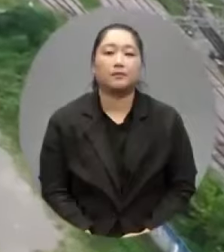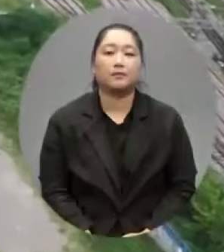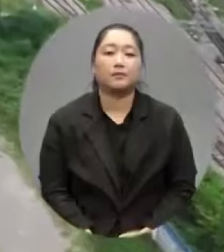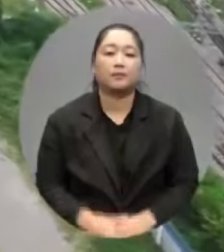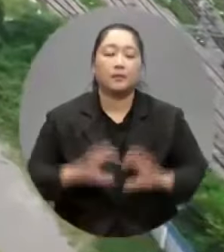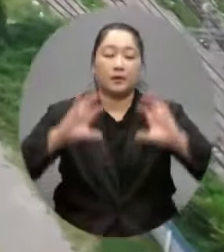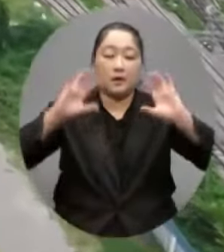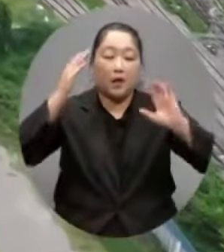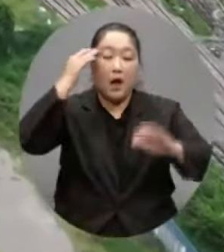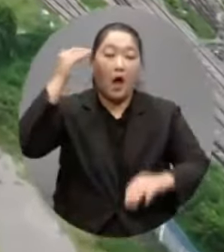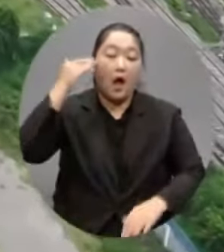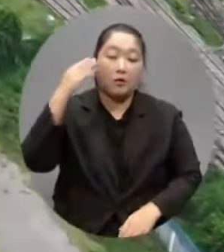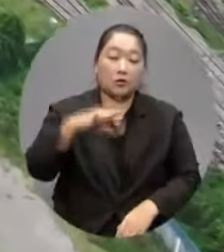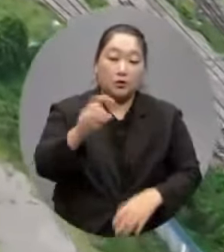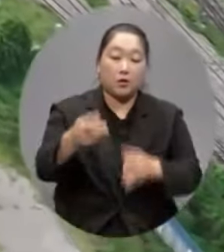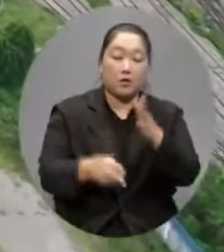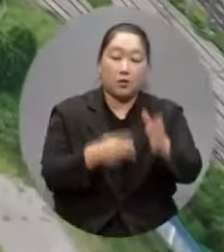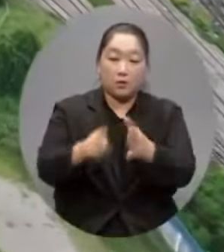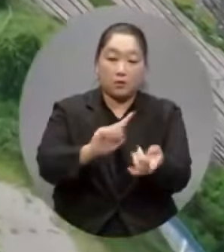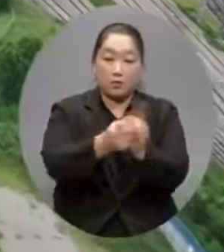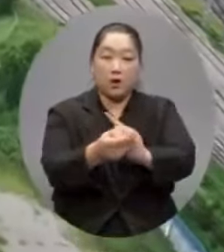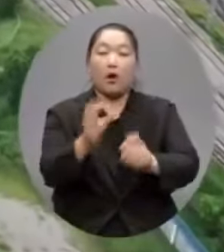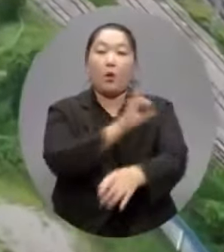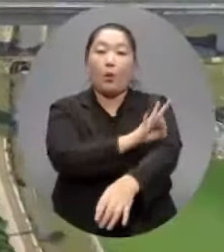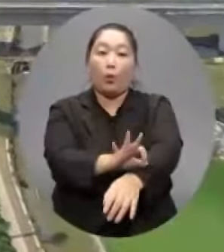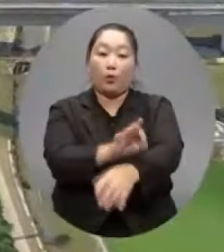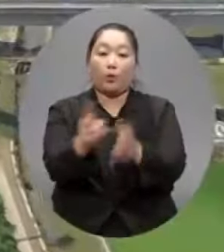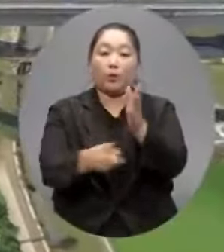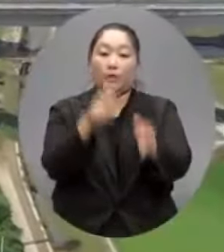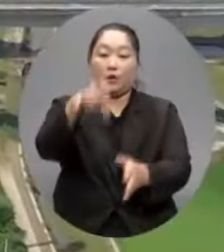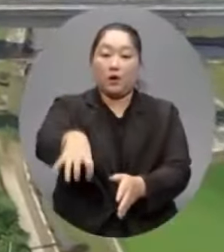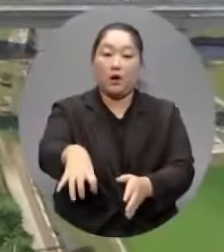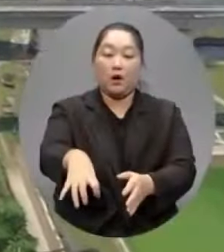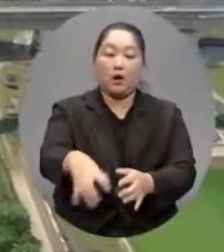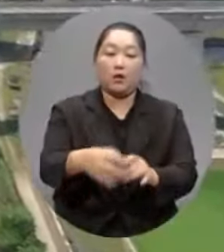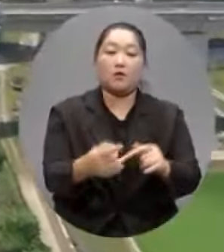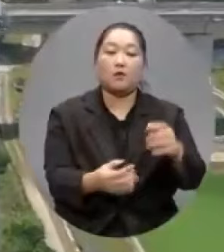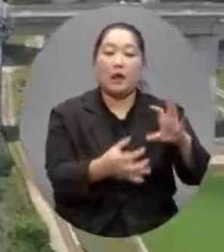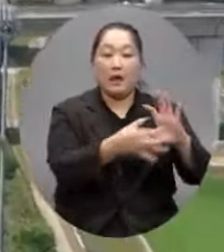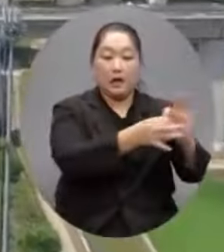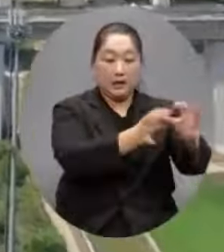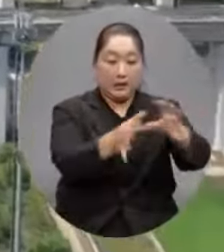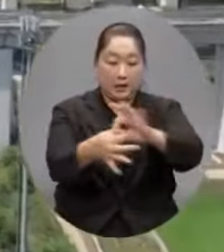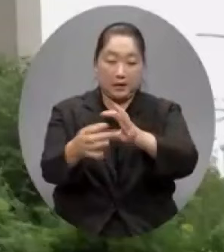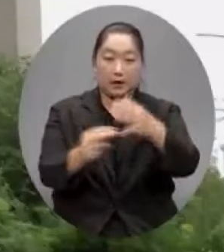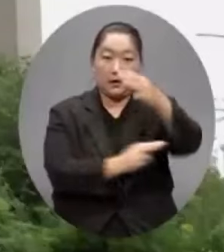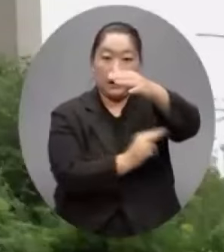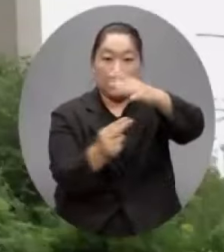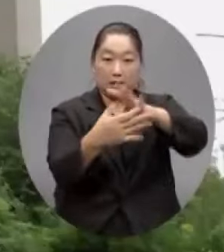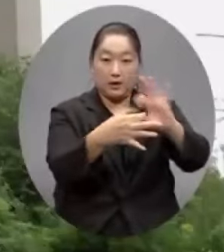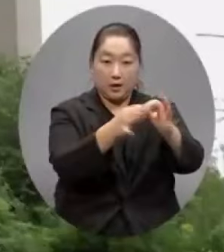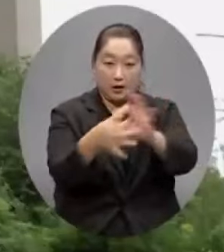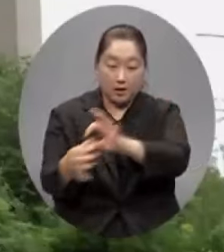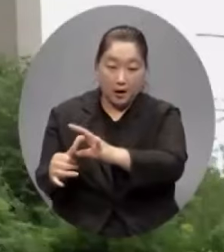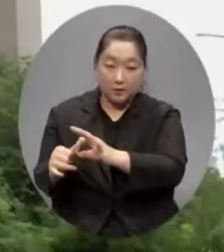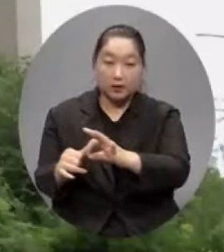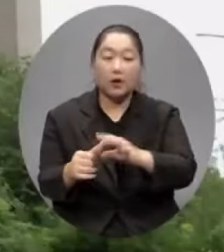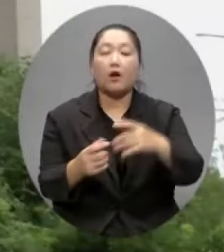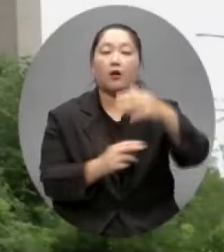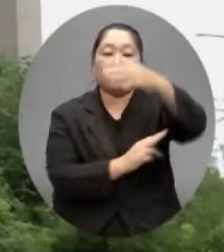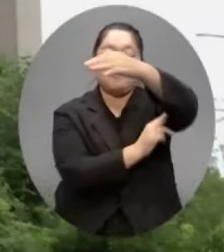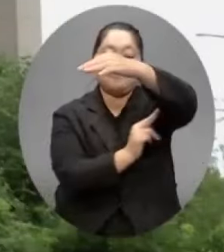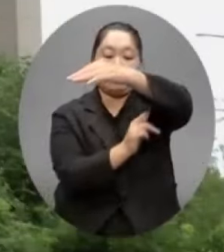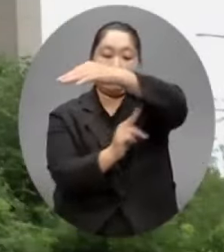국내 유일의 고속철 분기역인 오송역. 주변을 다리로 연결하면서 그 위에 놓인 철길, 즉